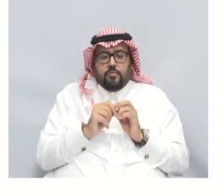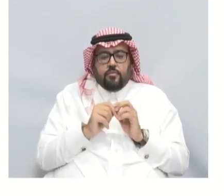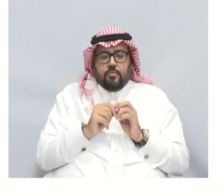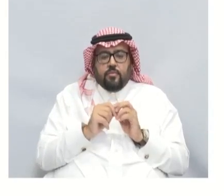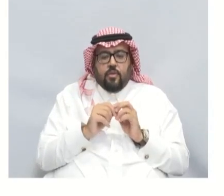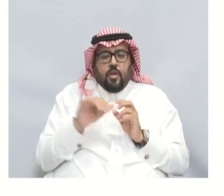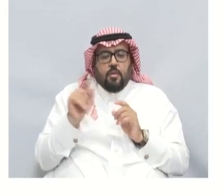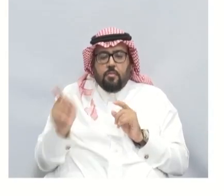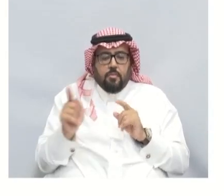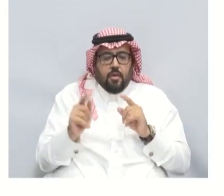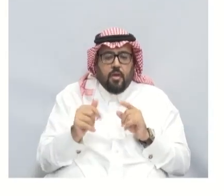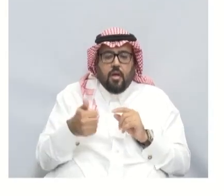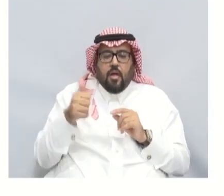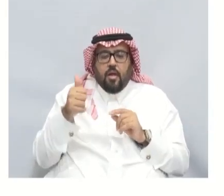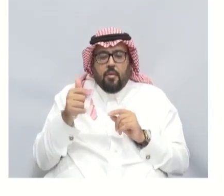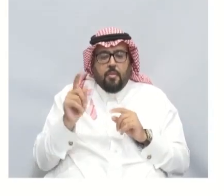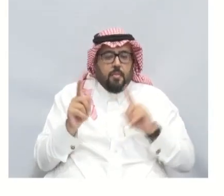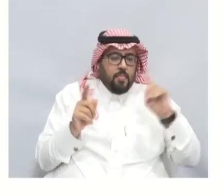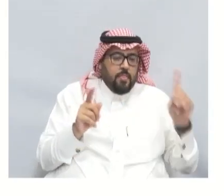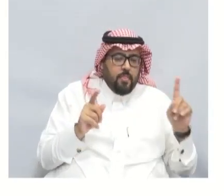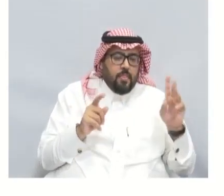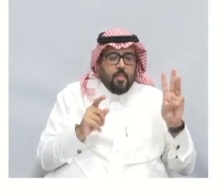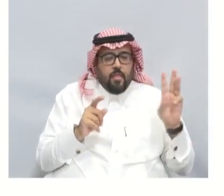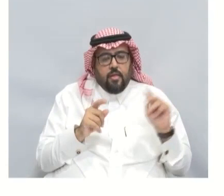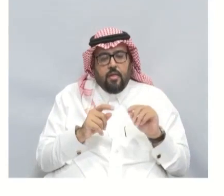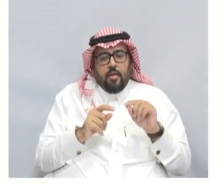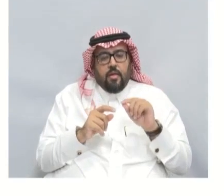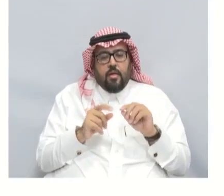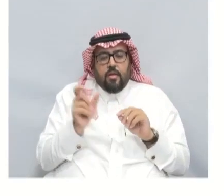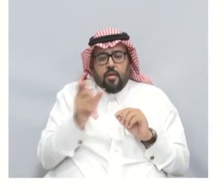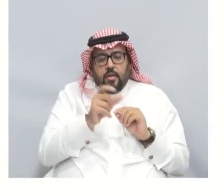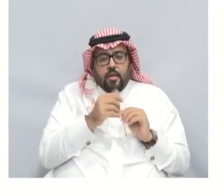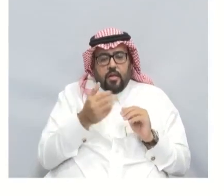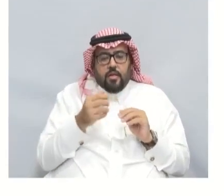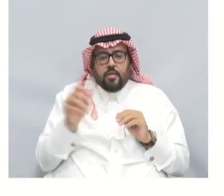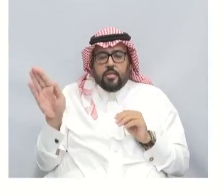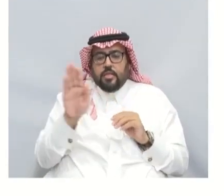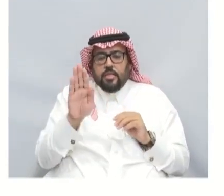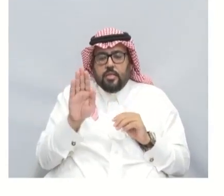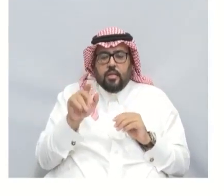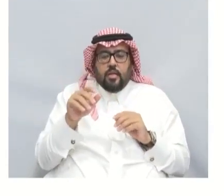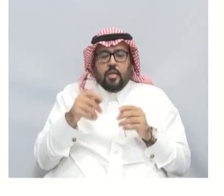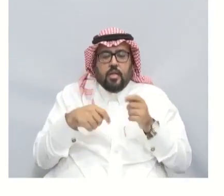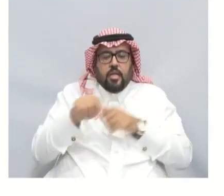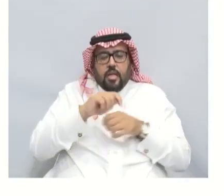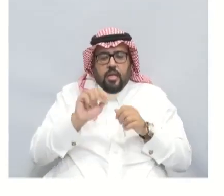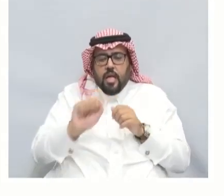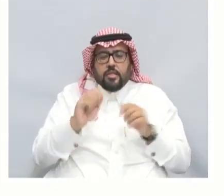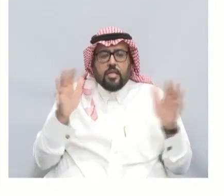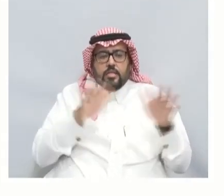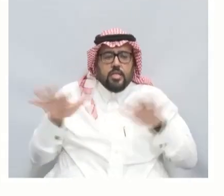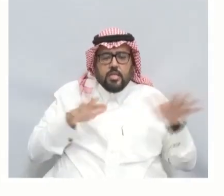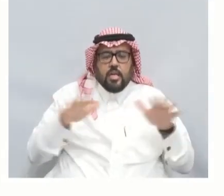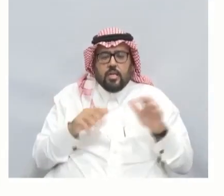ما يناسبها من الأحرف الثلاثة التي قبل الجمل التالية. سين يرتبط بالزلزال،